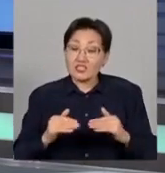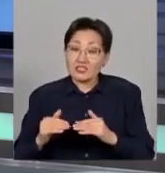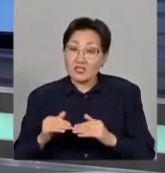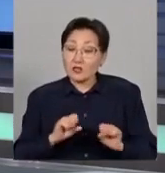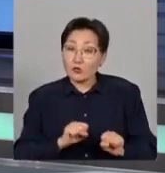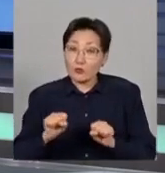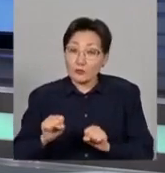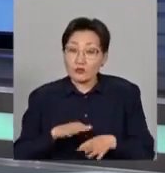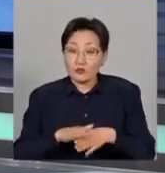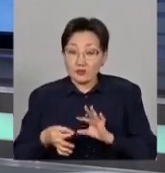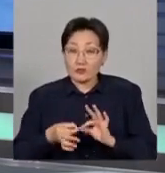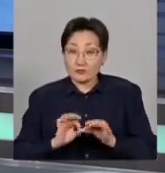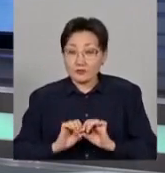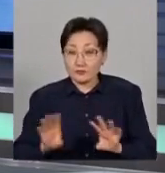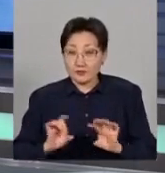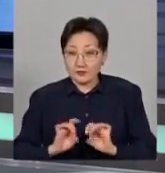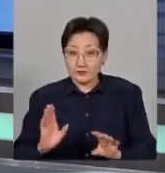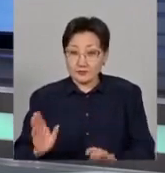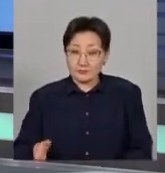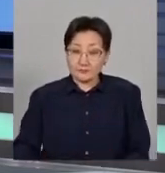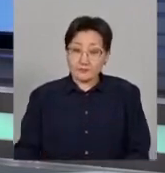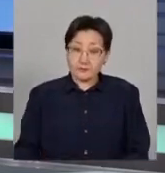қорғаған. Толығырақ сюжетке зер салайық.